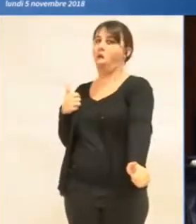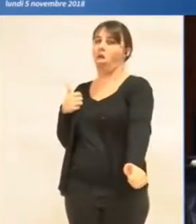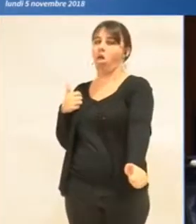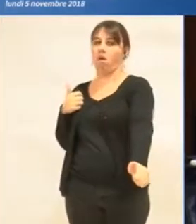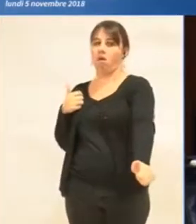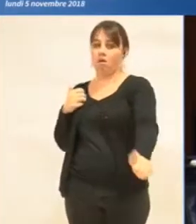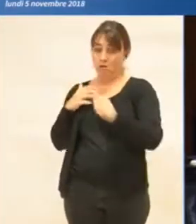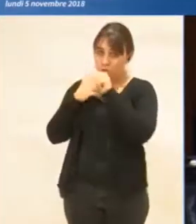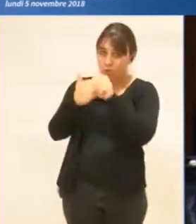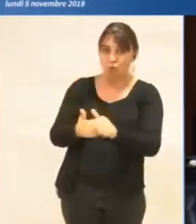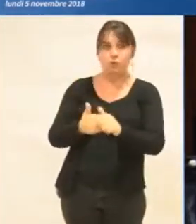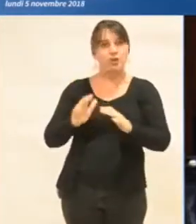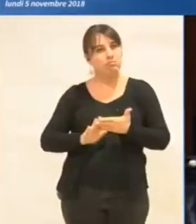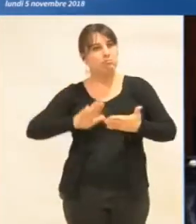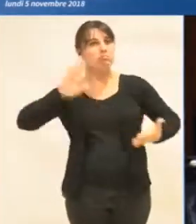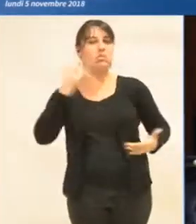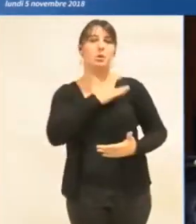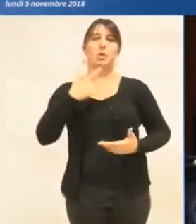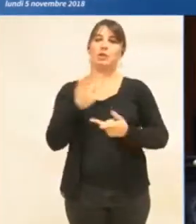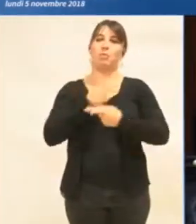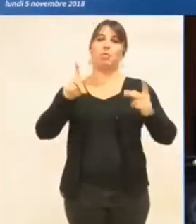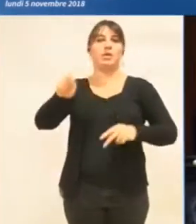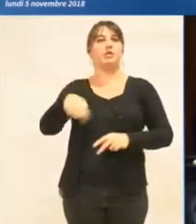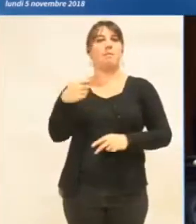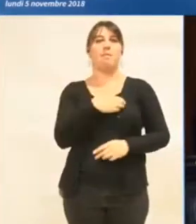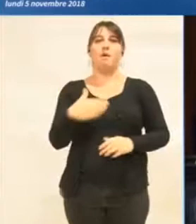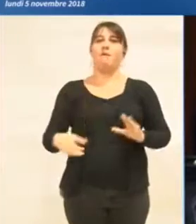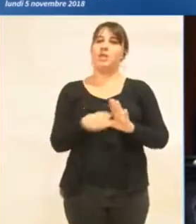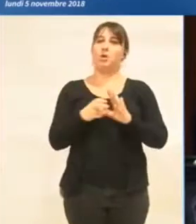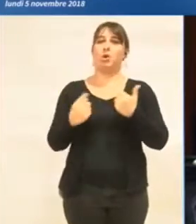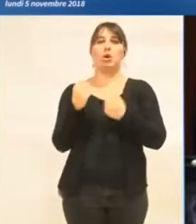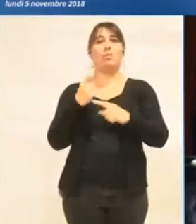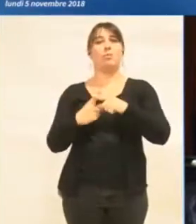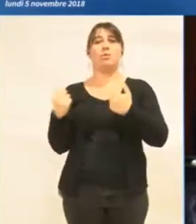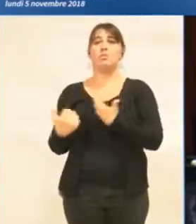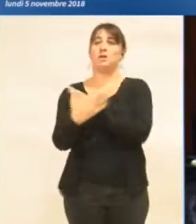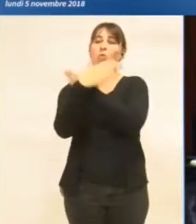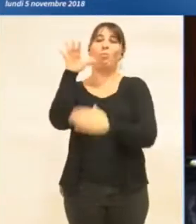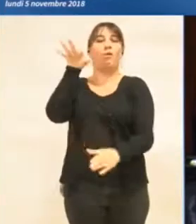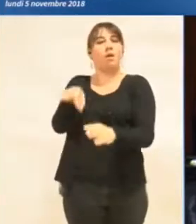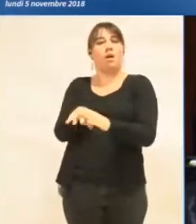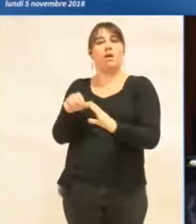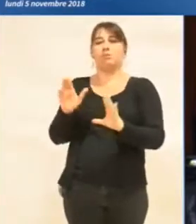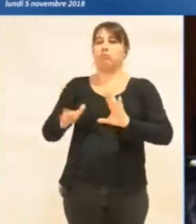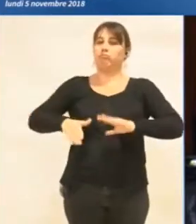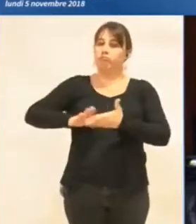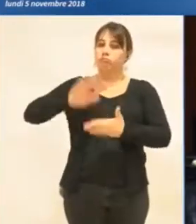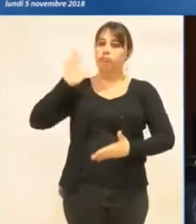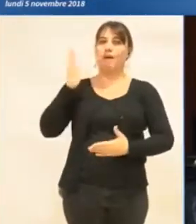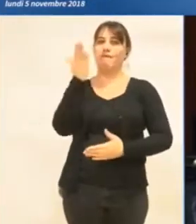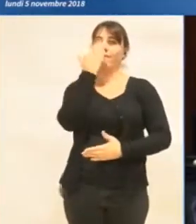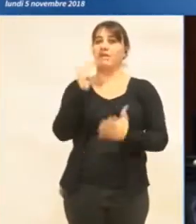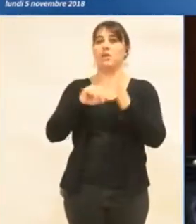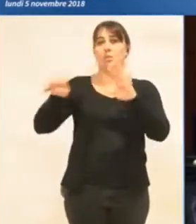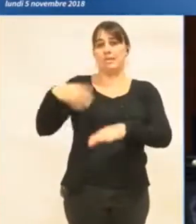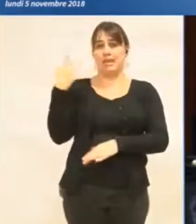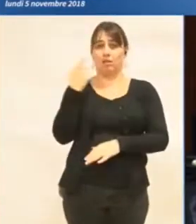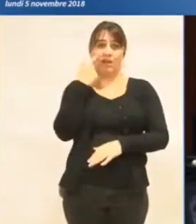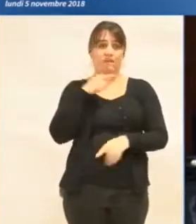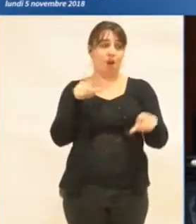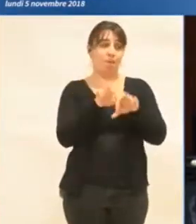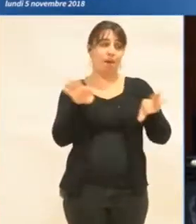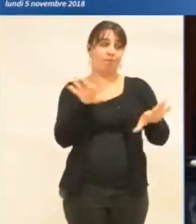par rapport à l'engagement de santé publique pris par la ville et la métro en février 2014, c'est-à-dire simultanément à votre prise